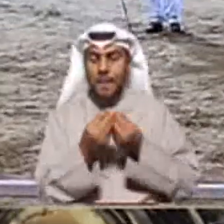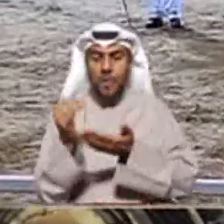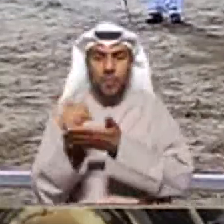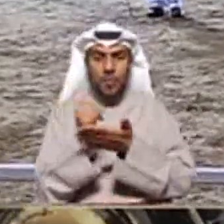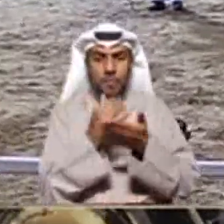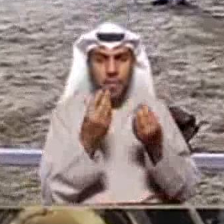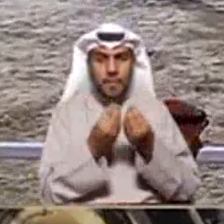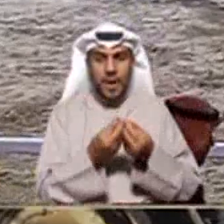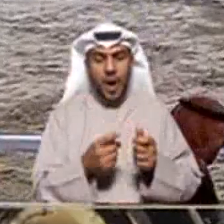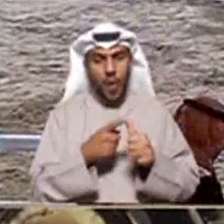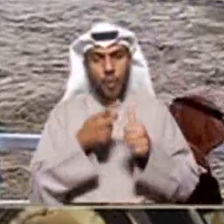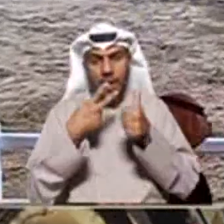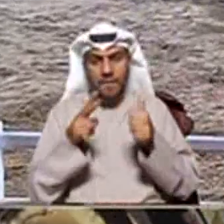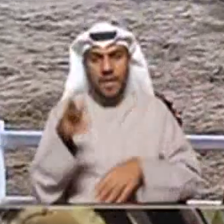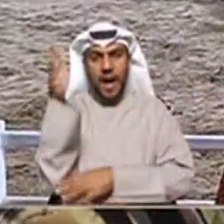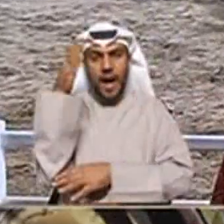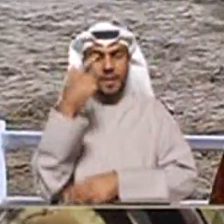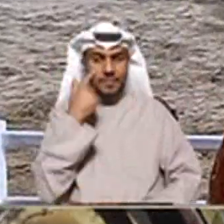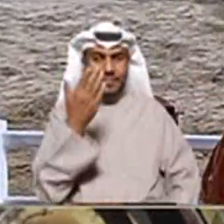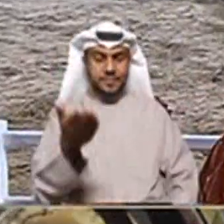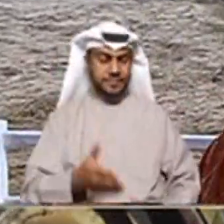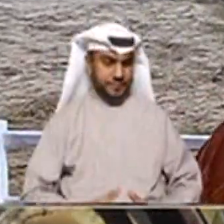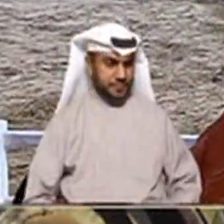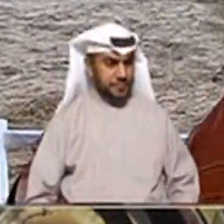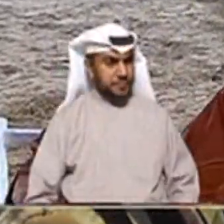وبدأ المهرجان بالنشيد الوطني.